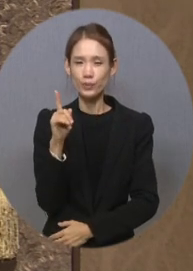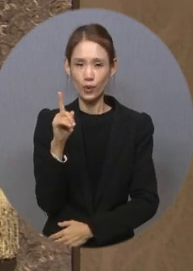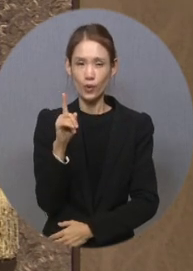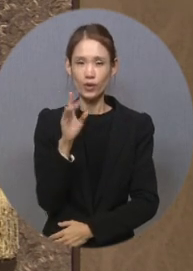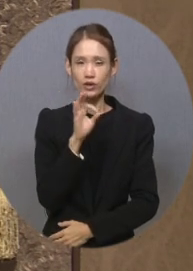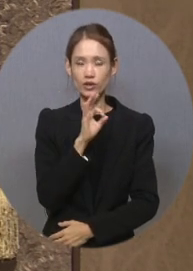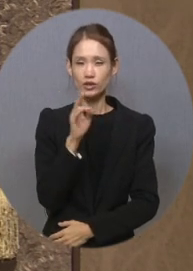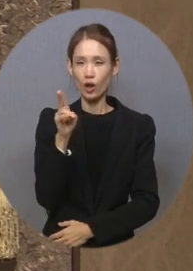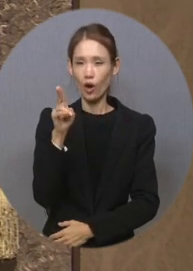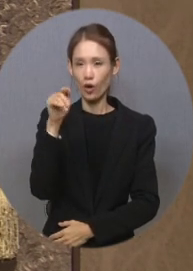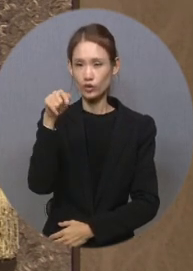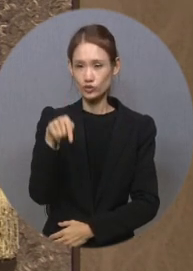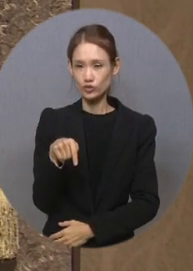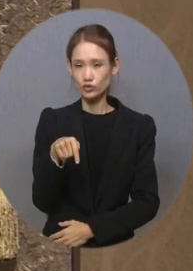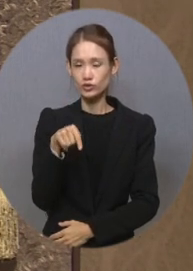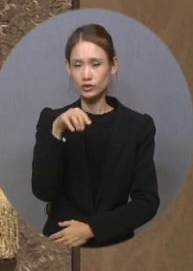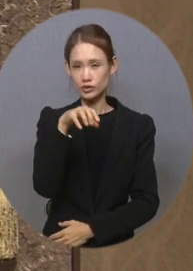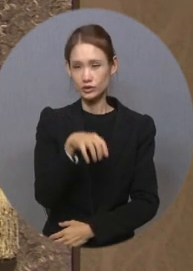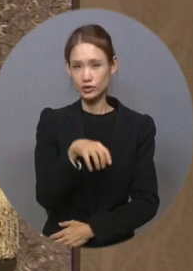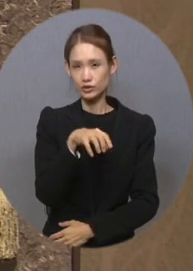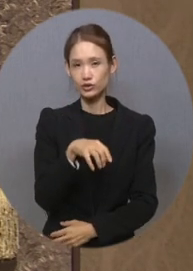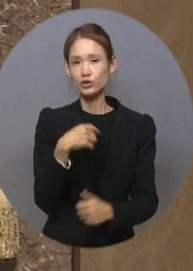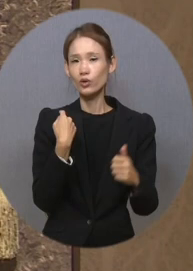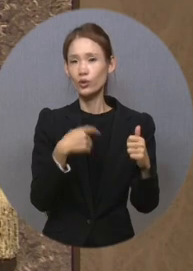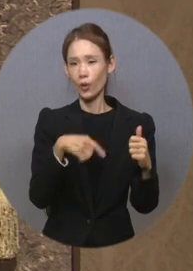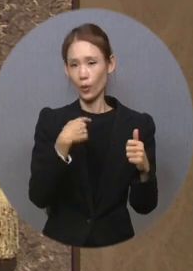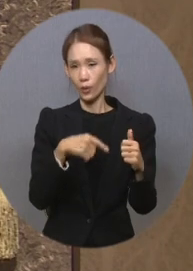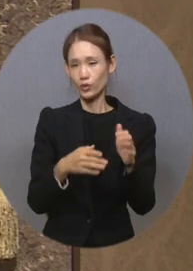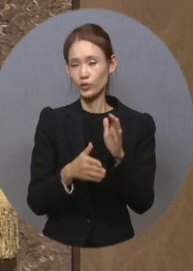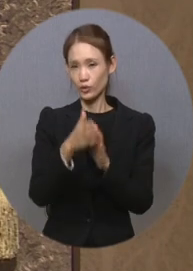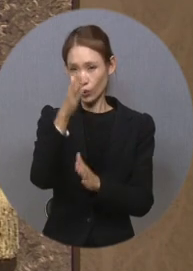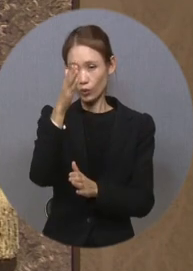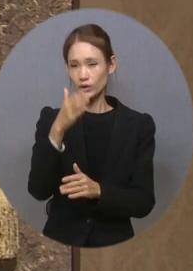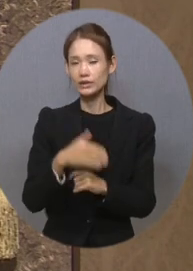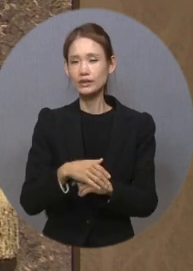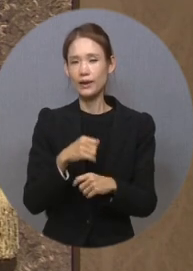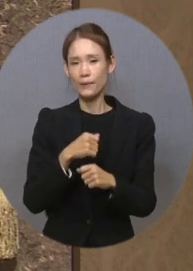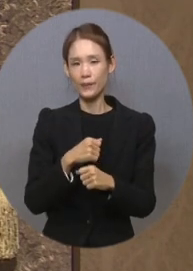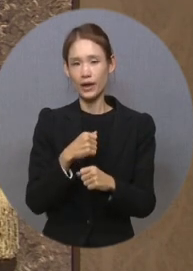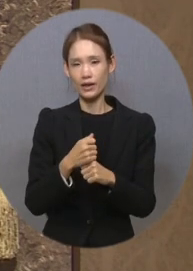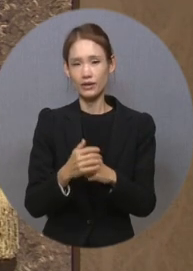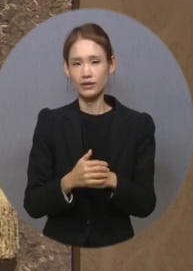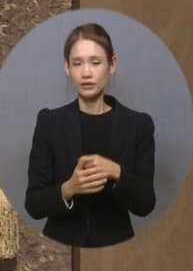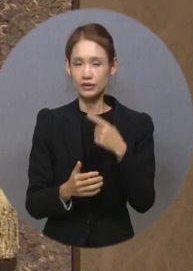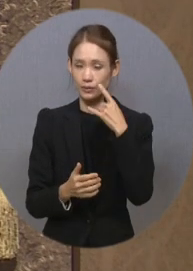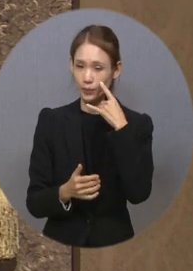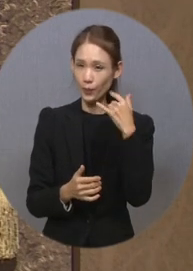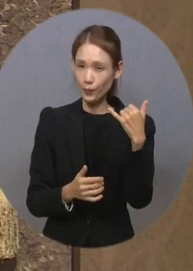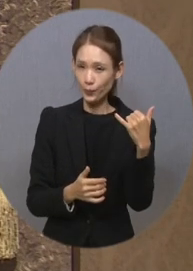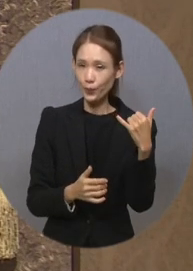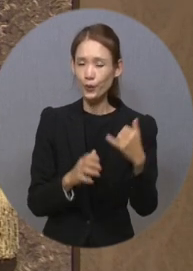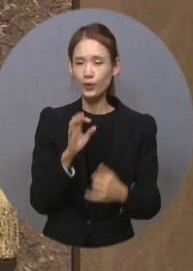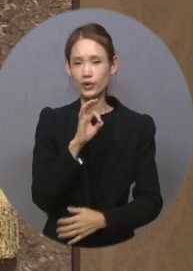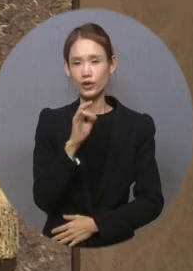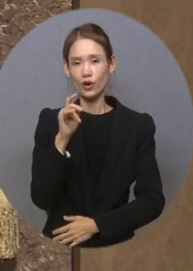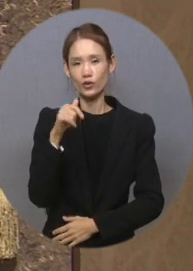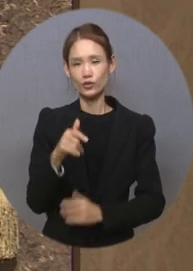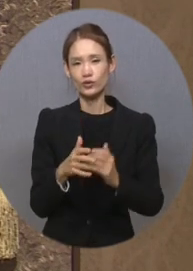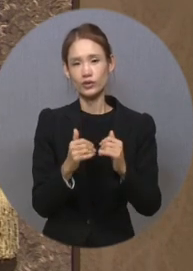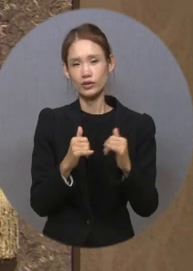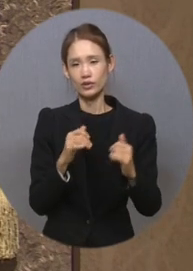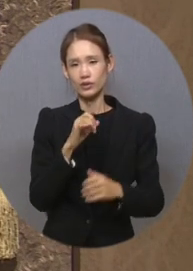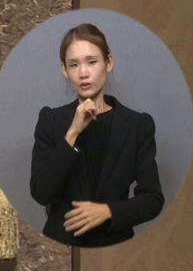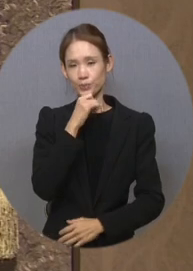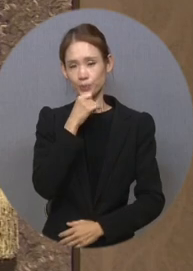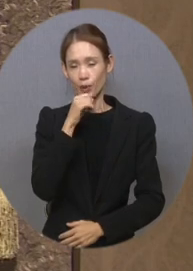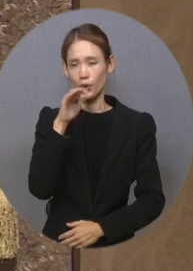여수를 교육도시로 만들자 생각합니다. 우리 학부모 여수 시민들께서 만족도가